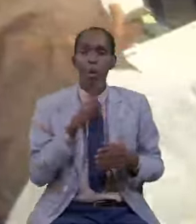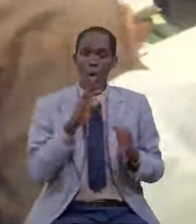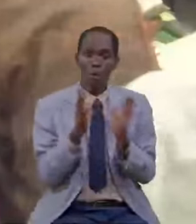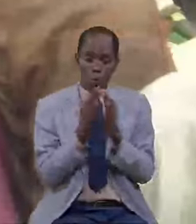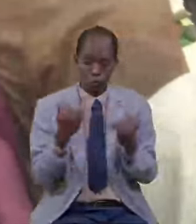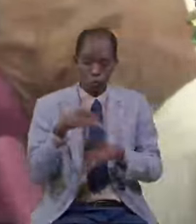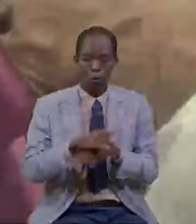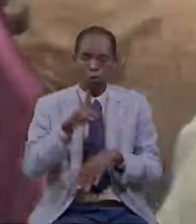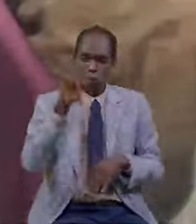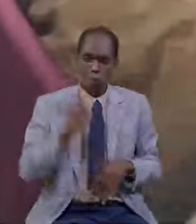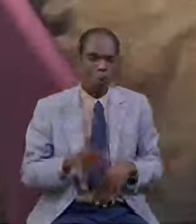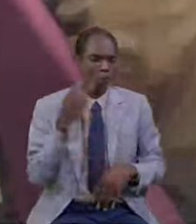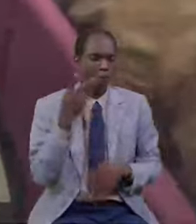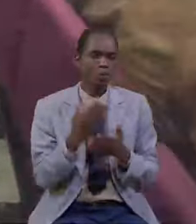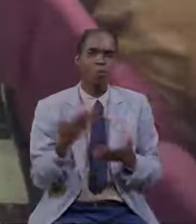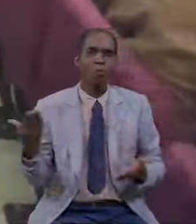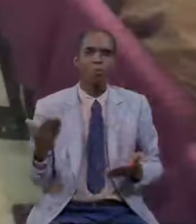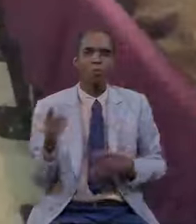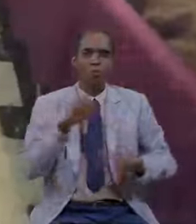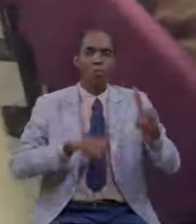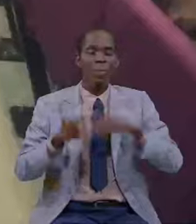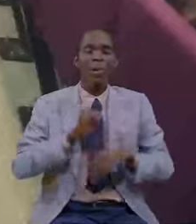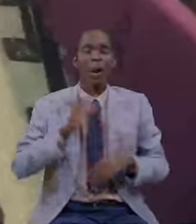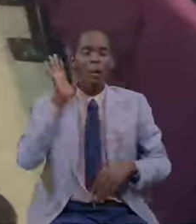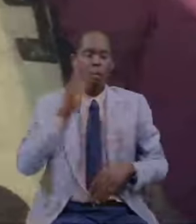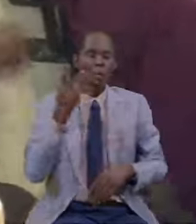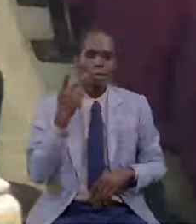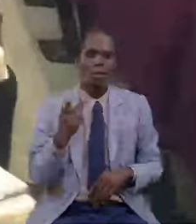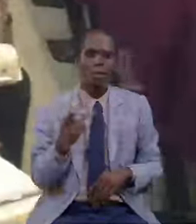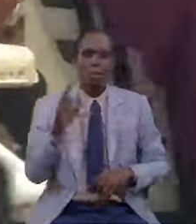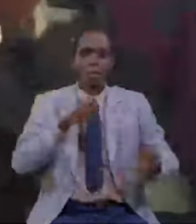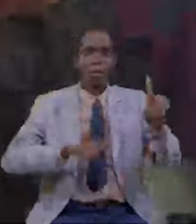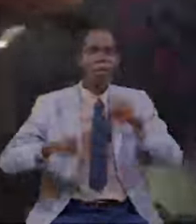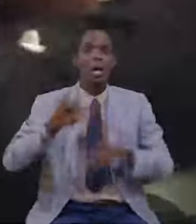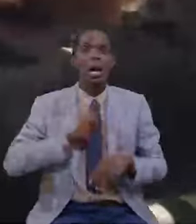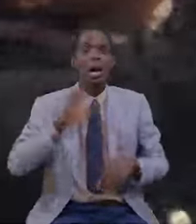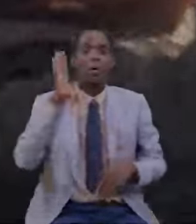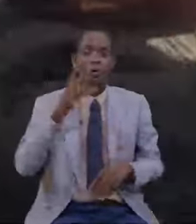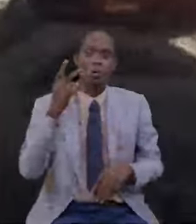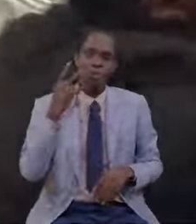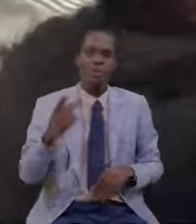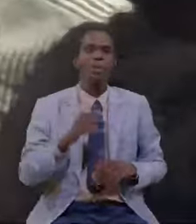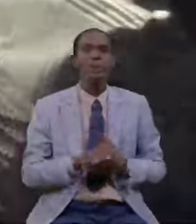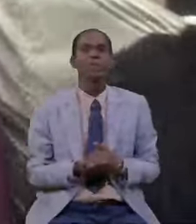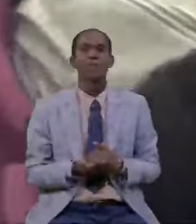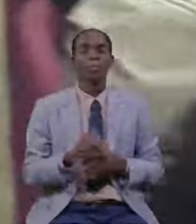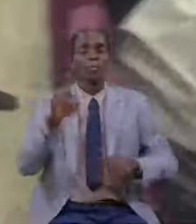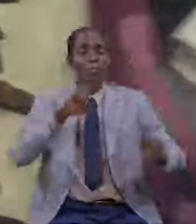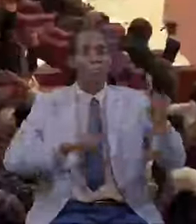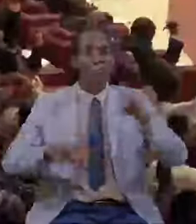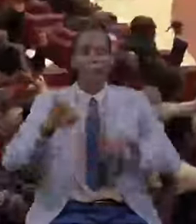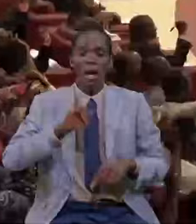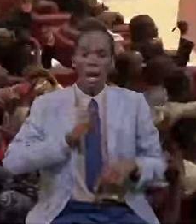chose. Je verrai. Où êtes-vous? Je verrai. Je dis, où êtes-vous? Je